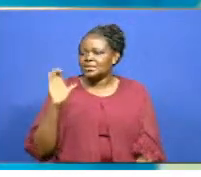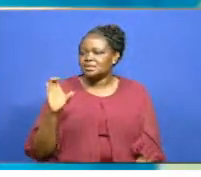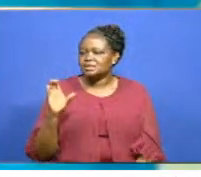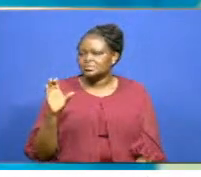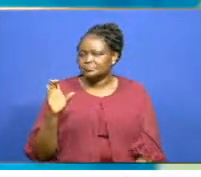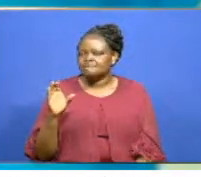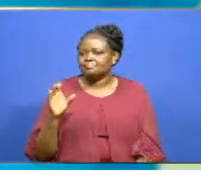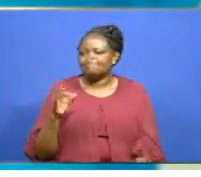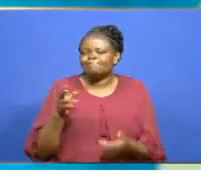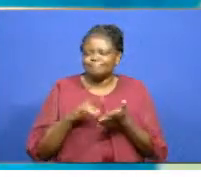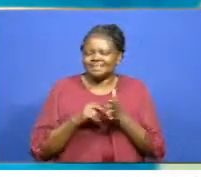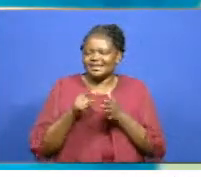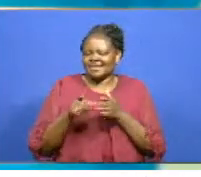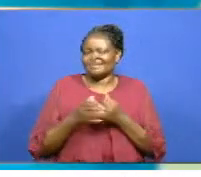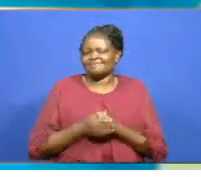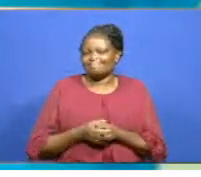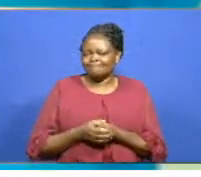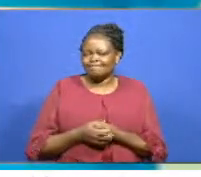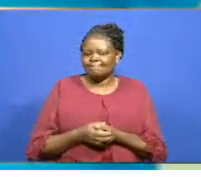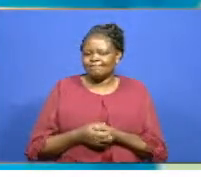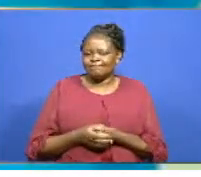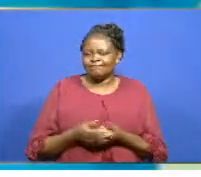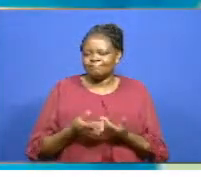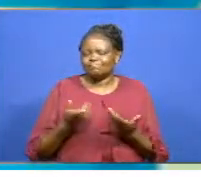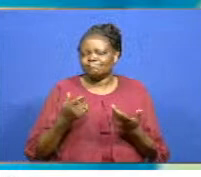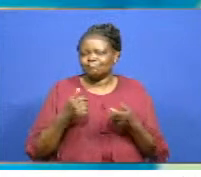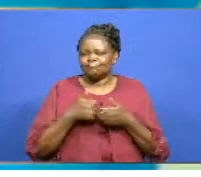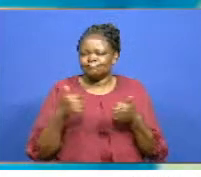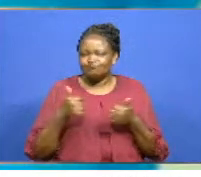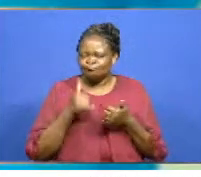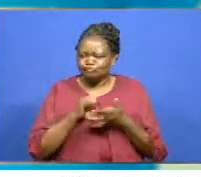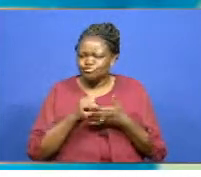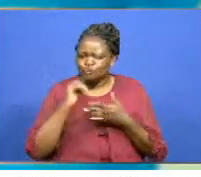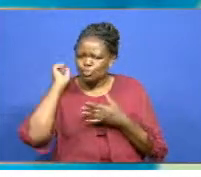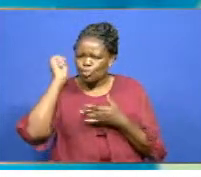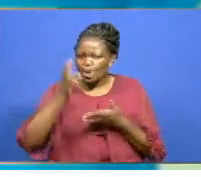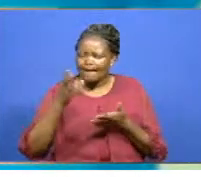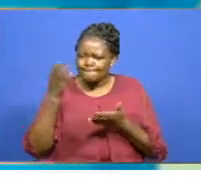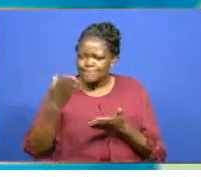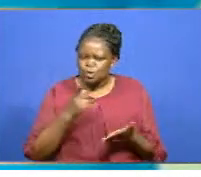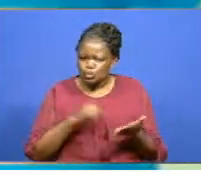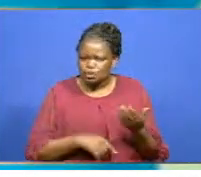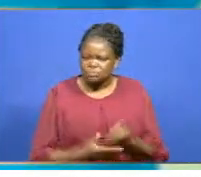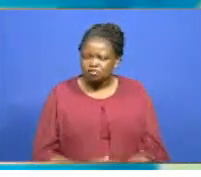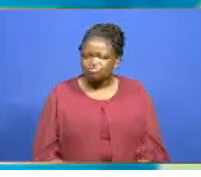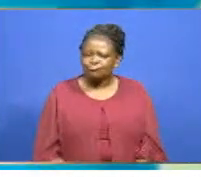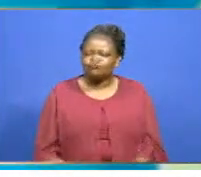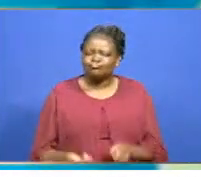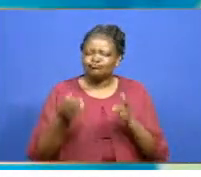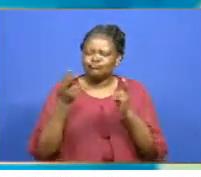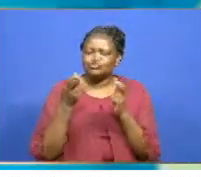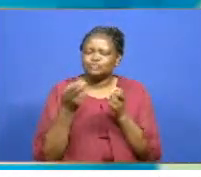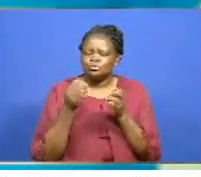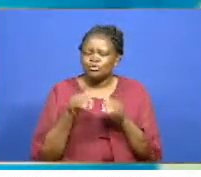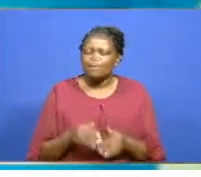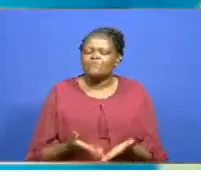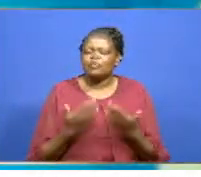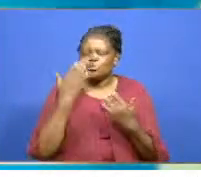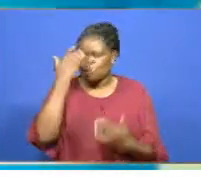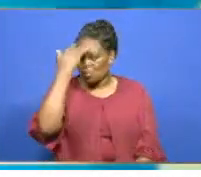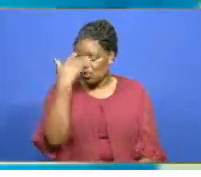unaona kwamba hii ni makeshift weight ambayo itakuwa inaleta swala la kuzingatia, kwa